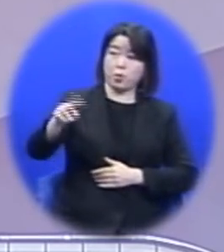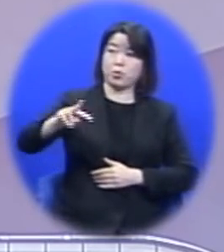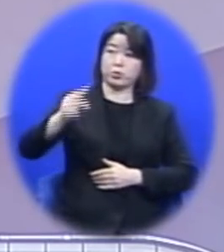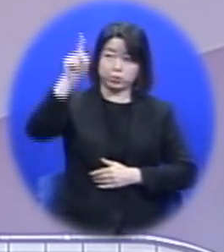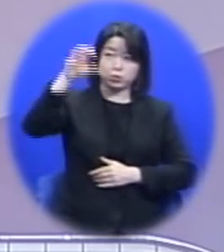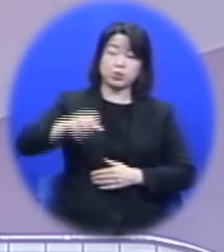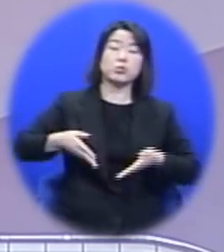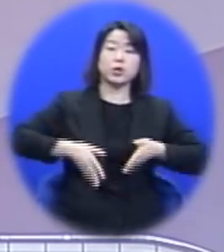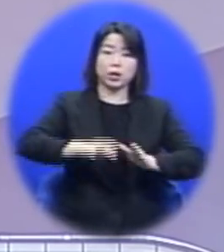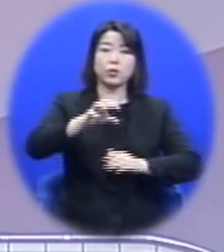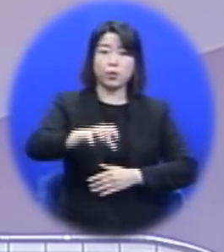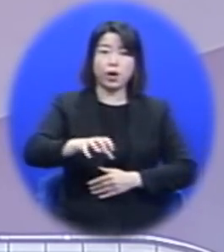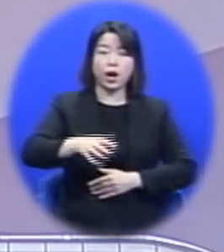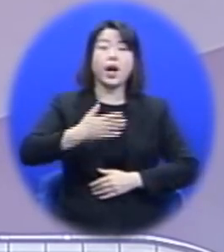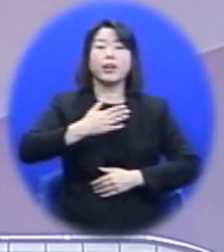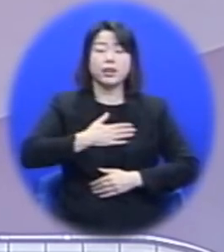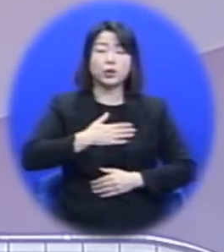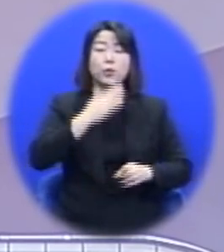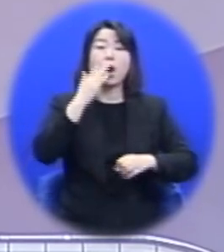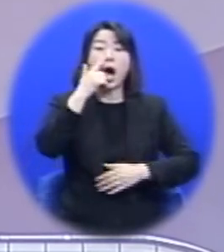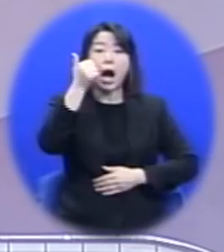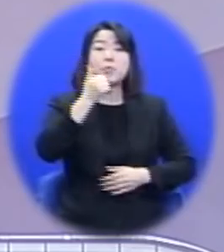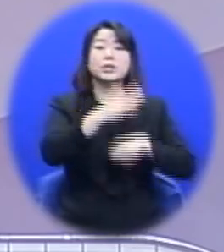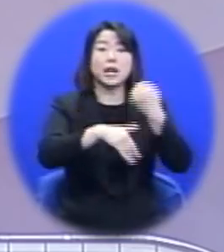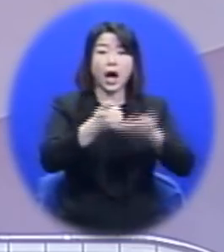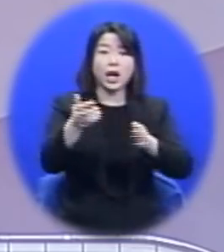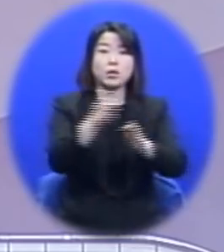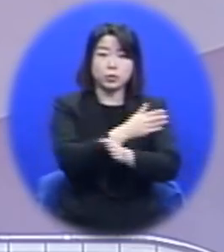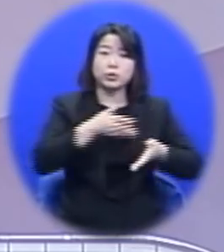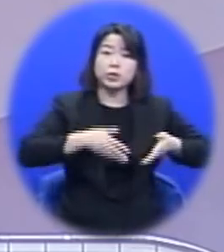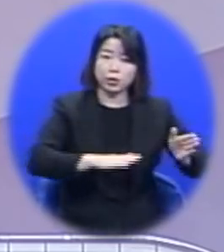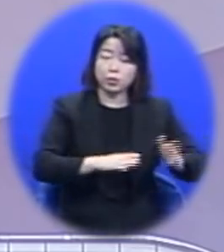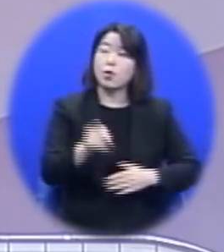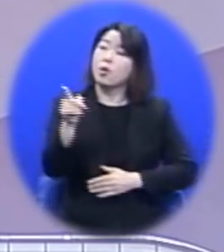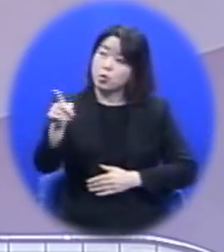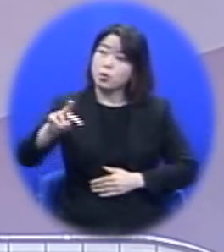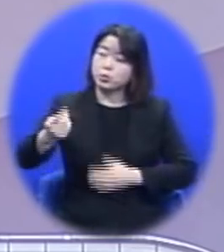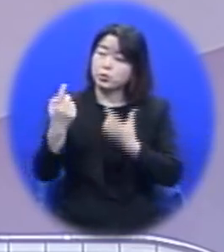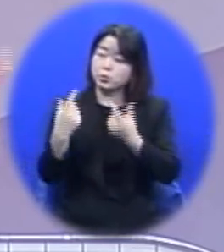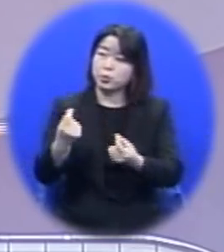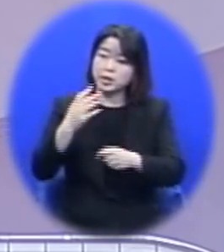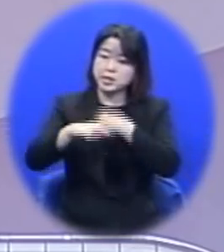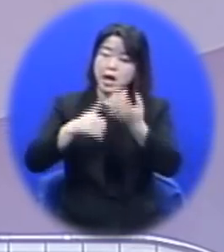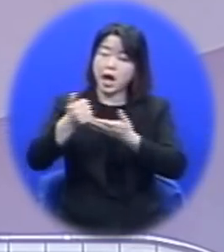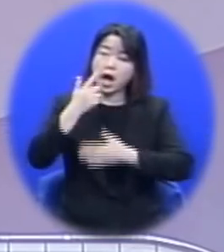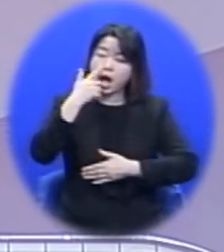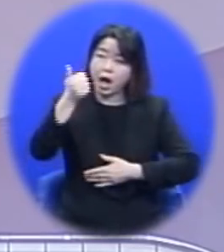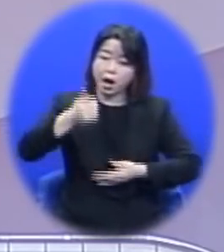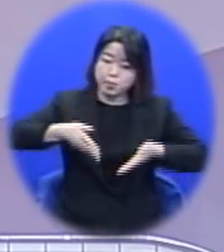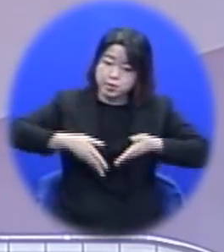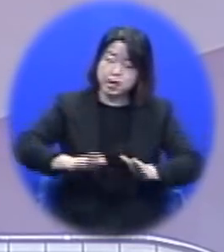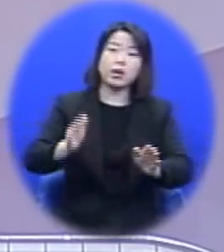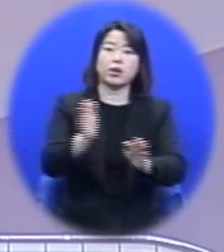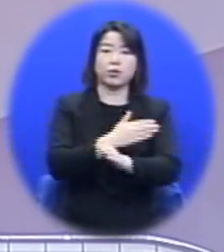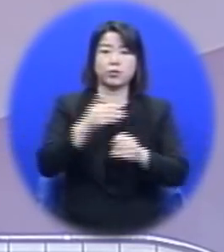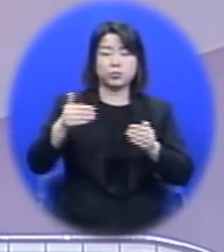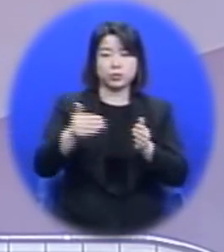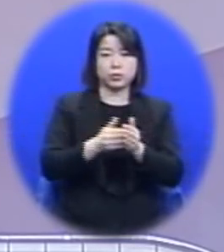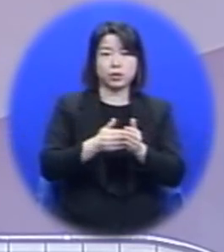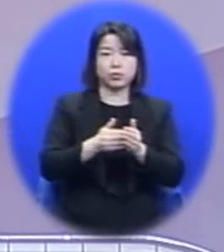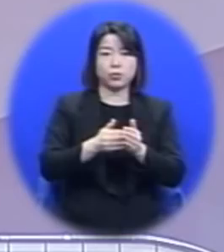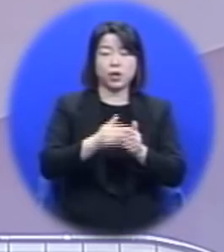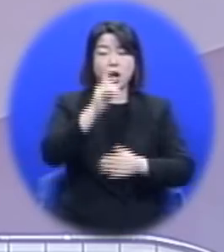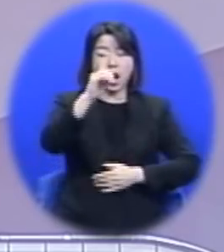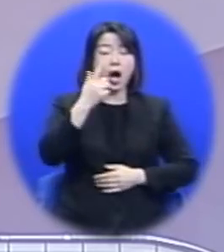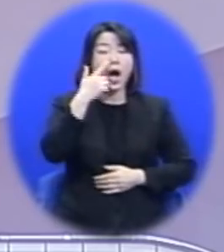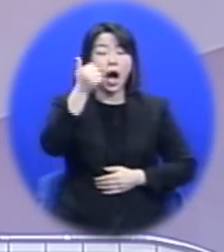고향이고 나도 아버지 하나님에게서 낳고 너도 아버지 하나님에게서 낳고 우리 모두가 다 한 아버지의